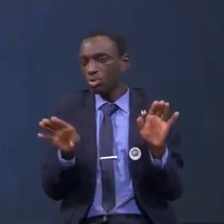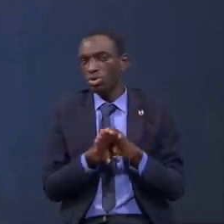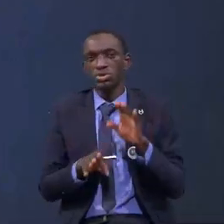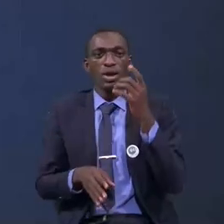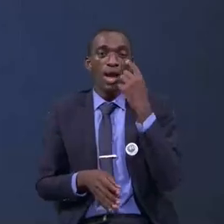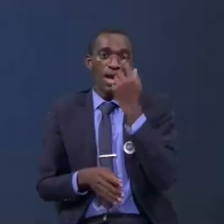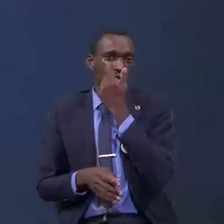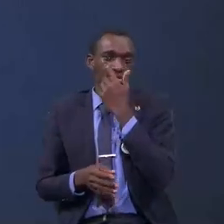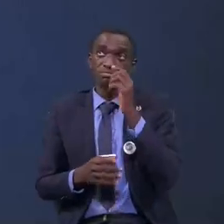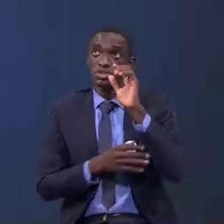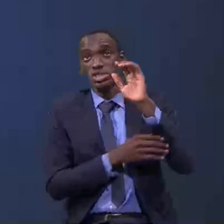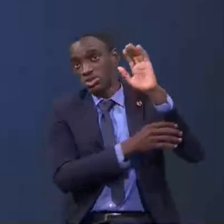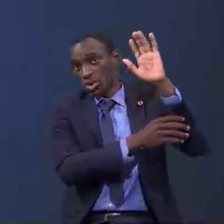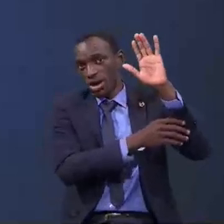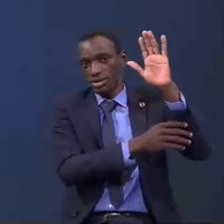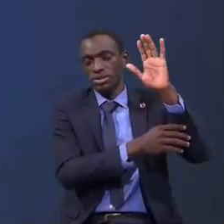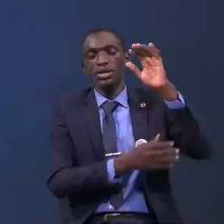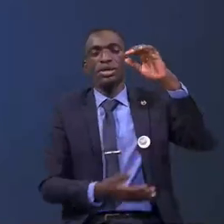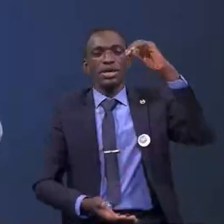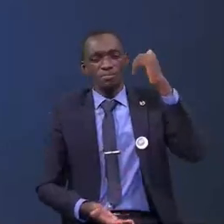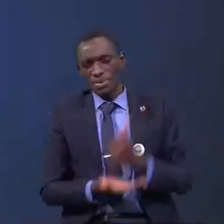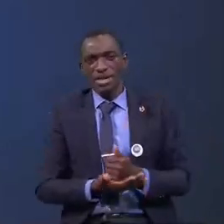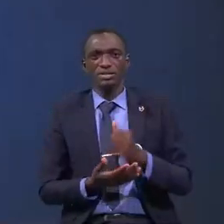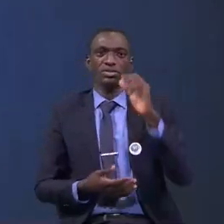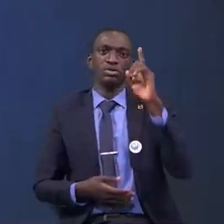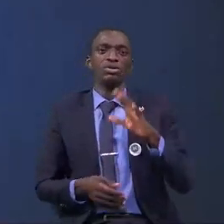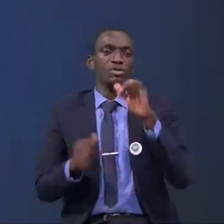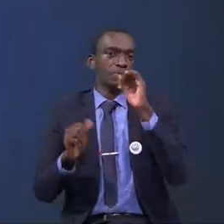main. Amen, que Dieu te bénisse là-bas.